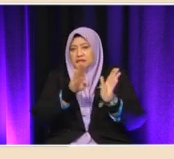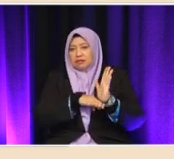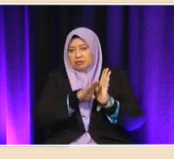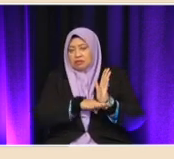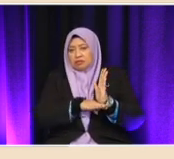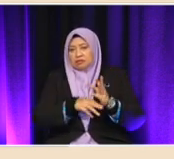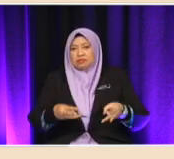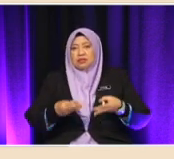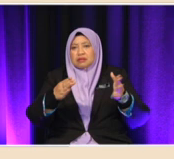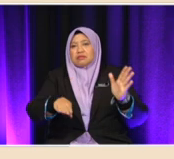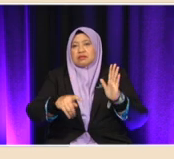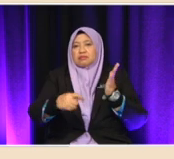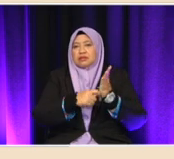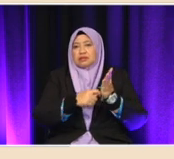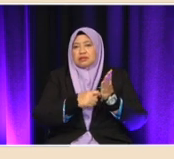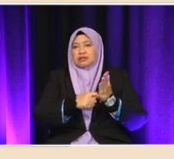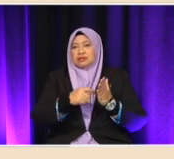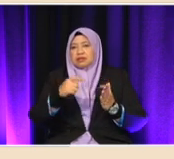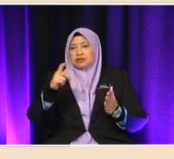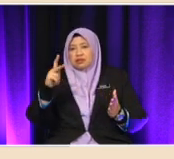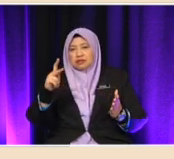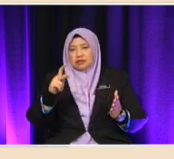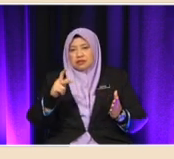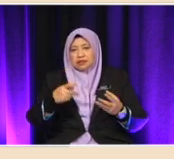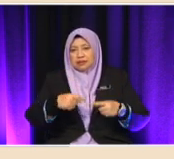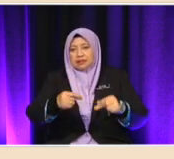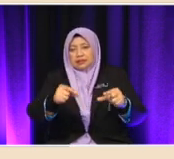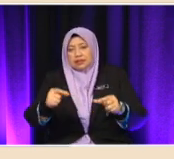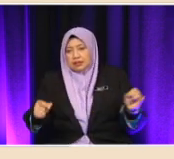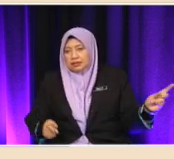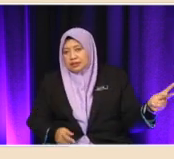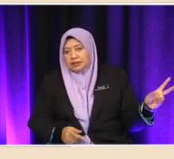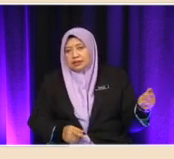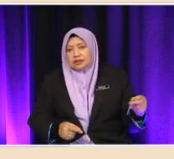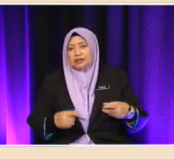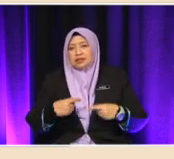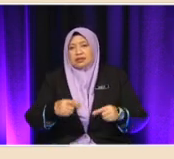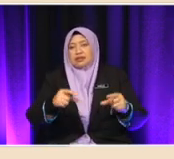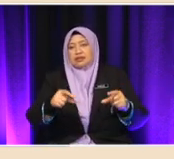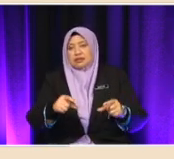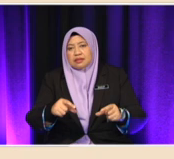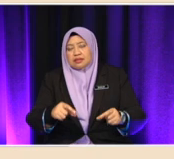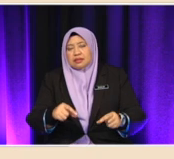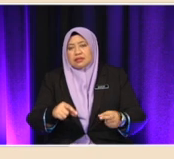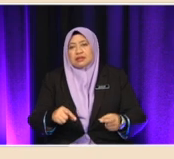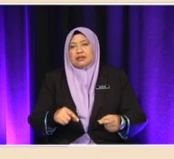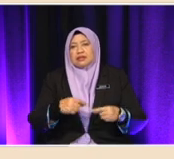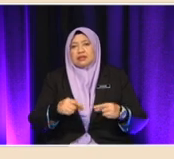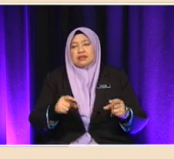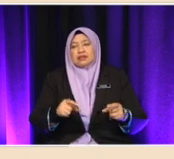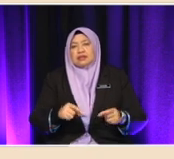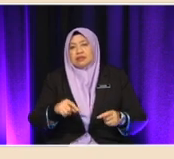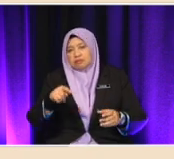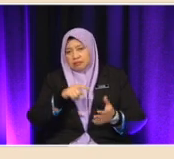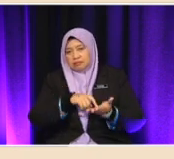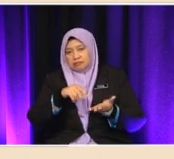penawaran bertambah sih kalau penawaran bergerak ke kiri dan di klub Penawaran mencerong ke bawah dari kiri ke kanan